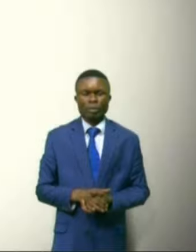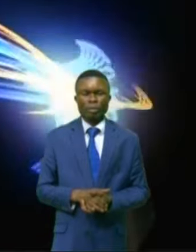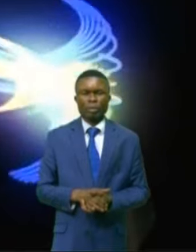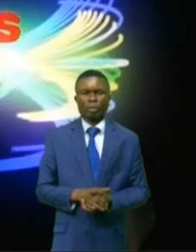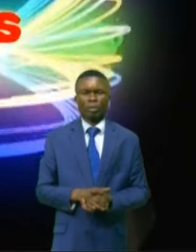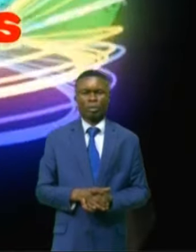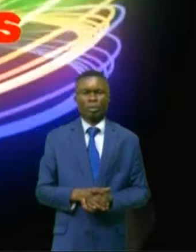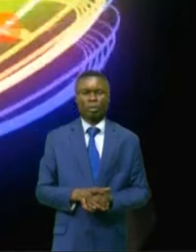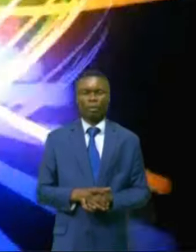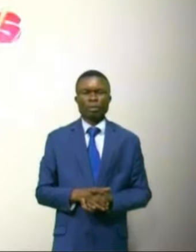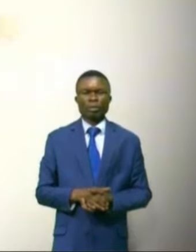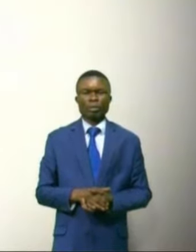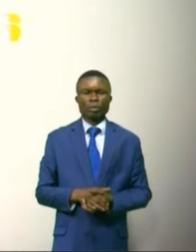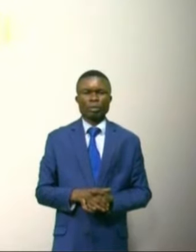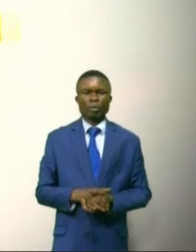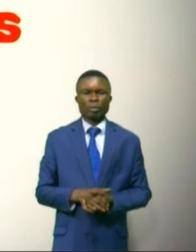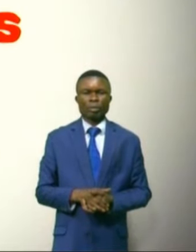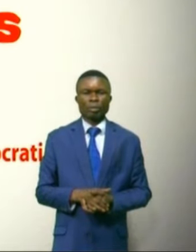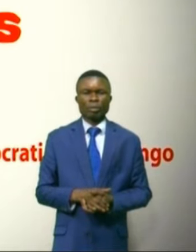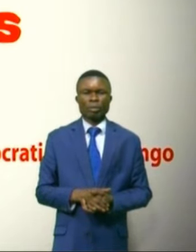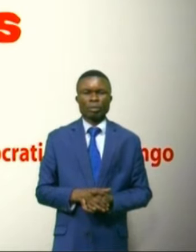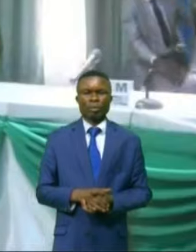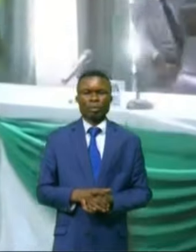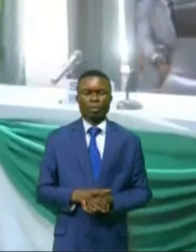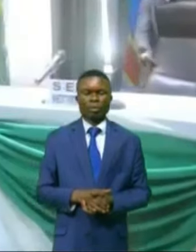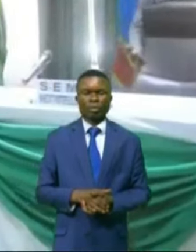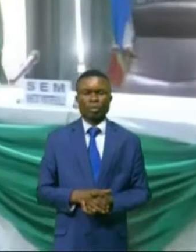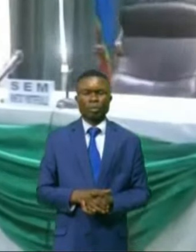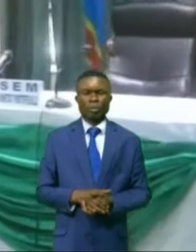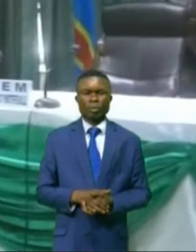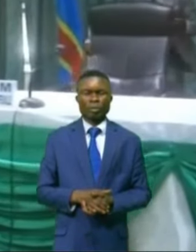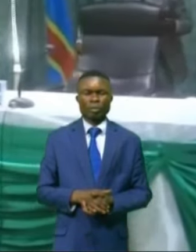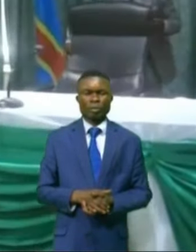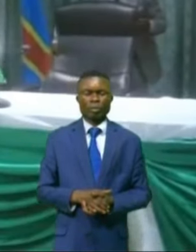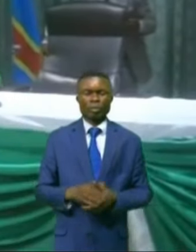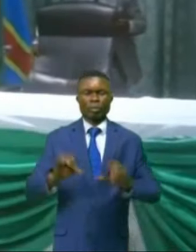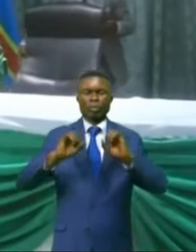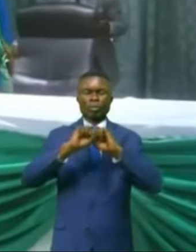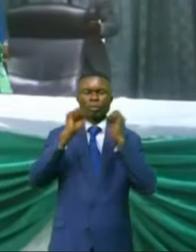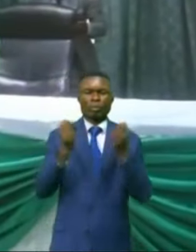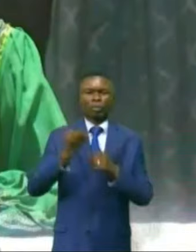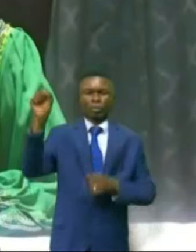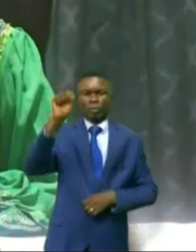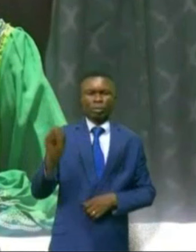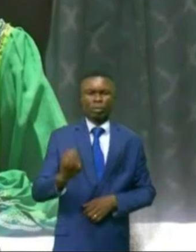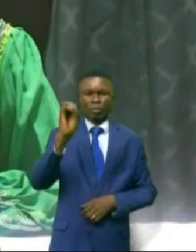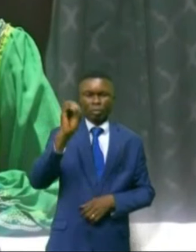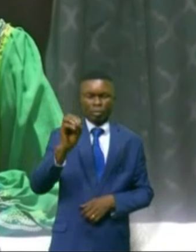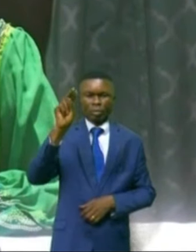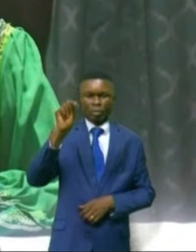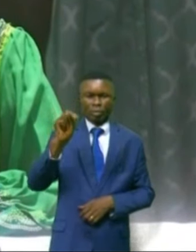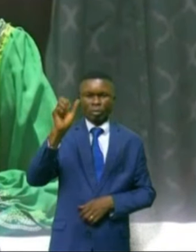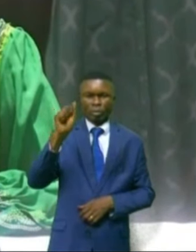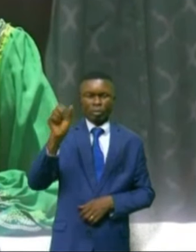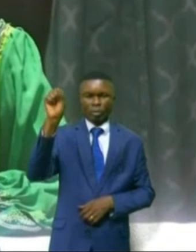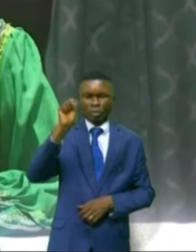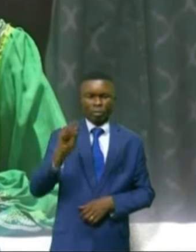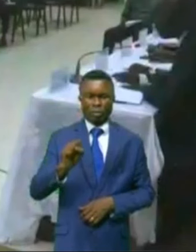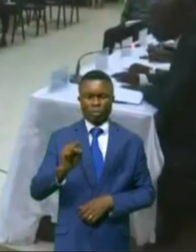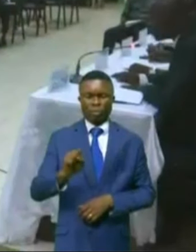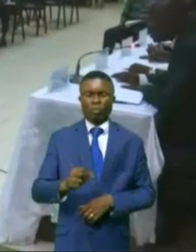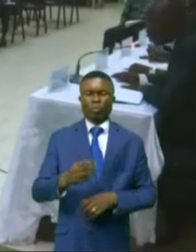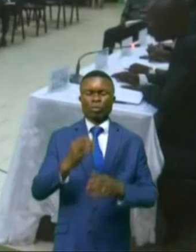La libéralisation du secteur des assurances. Plusieurs mots rongent la Société nationale d'assurance, mettant ainsi un frein à l'élan de